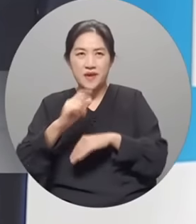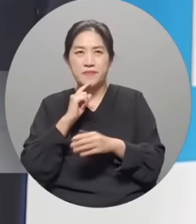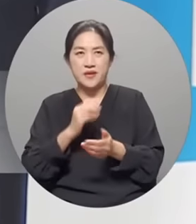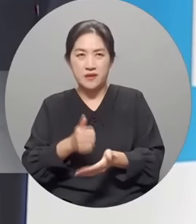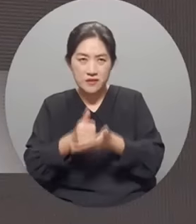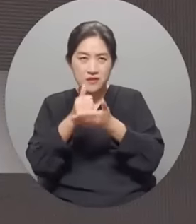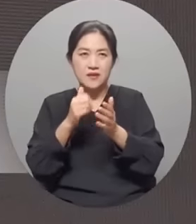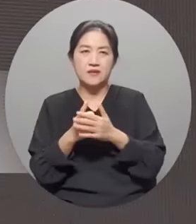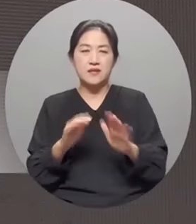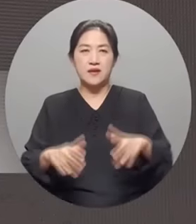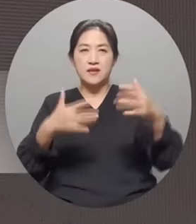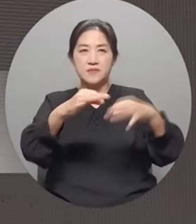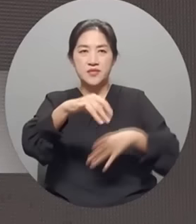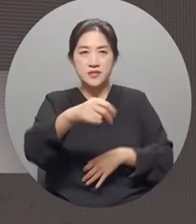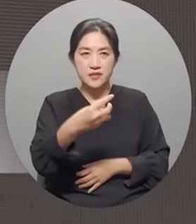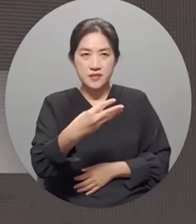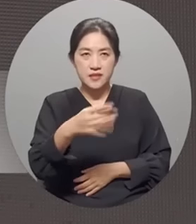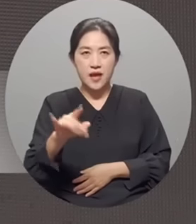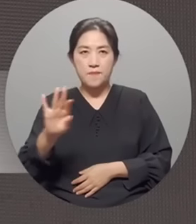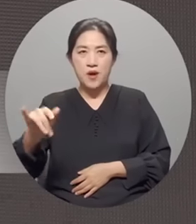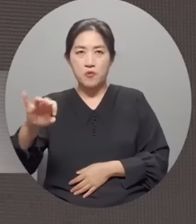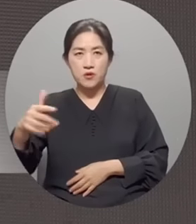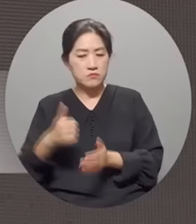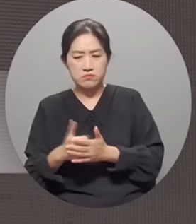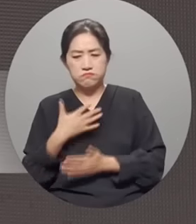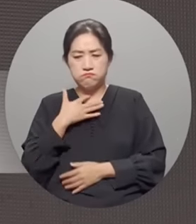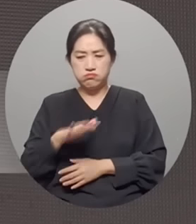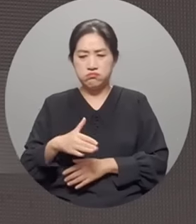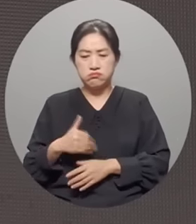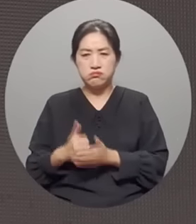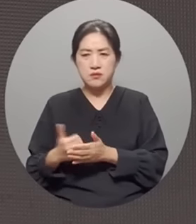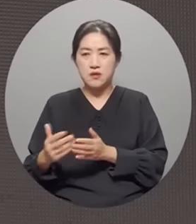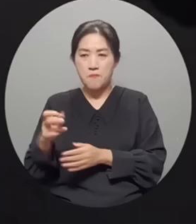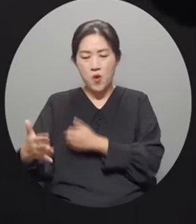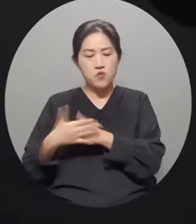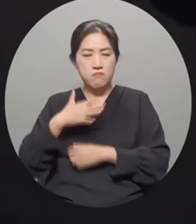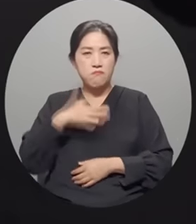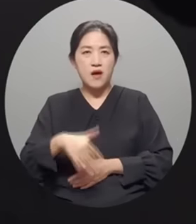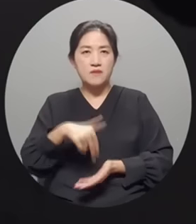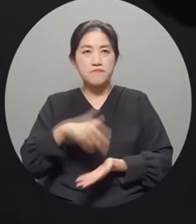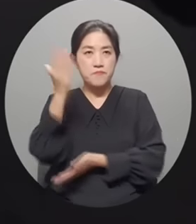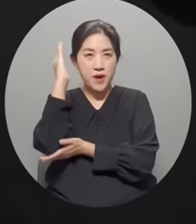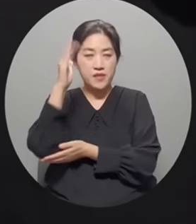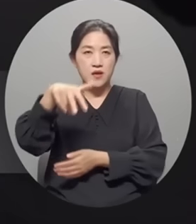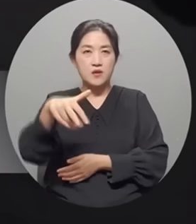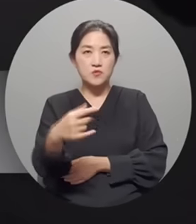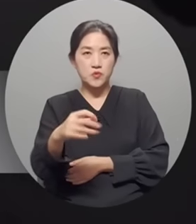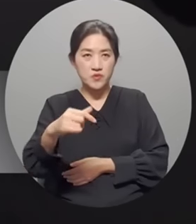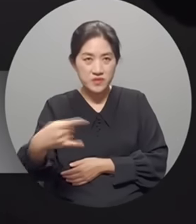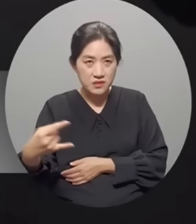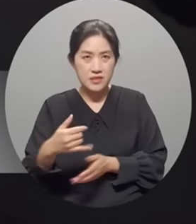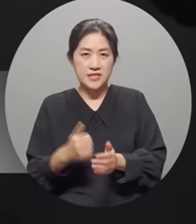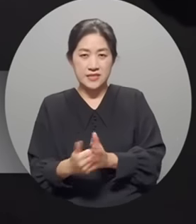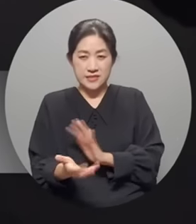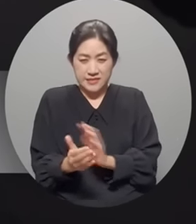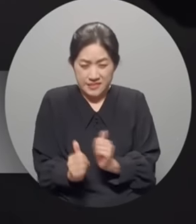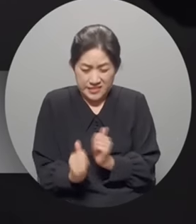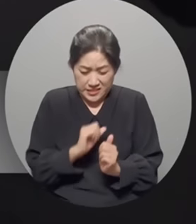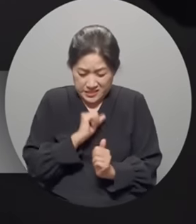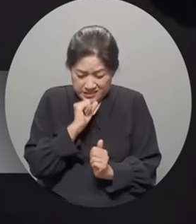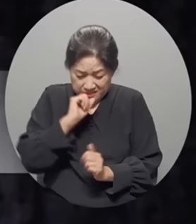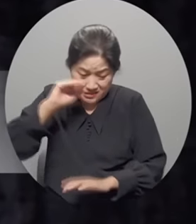공천 개입은 사실 무근이다. 명 씨 도움을 받은 적 없다고 거듭 반박했습니다. 조은희 의원도 치열하게 경선을 뚫고